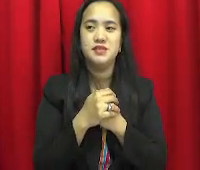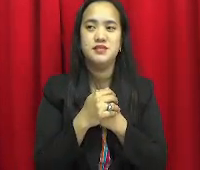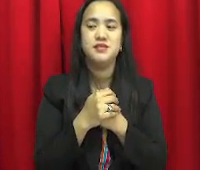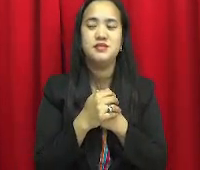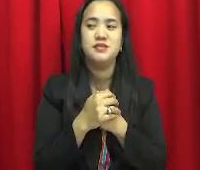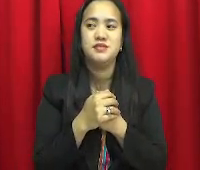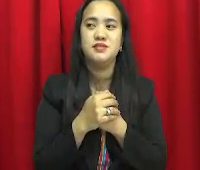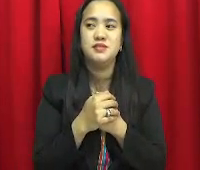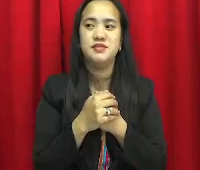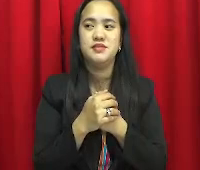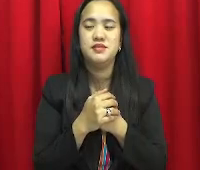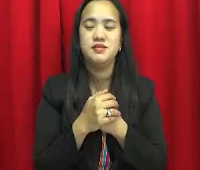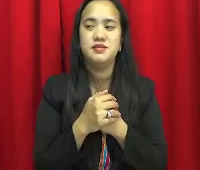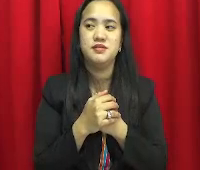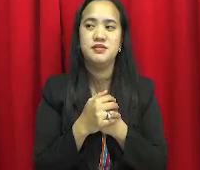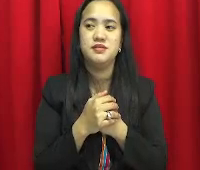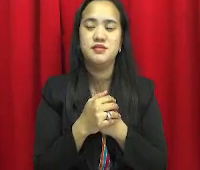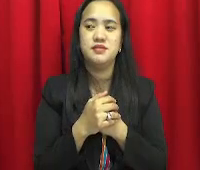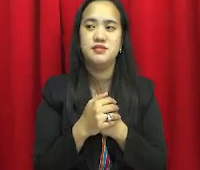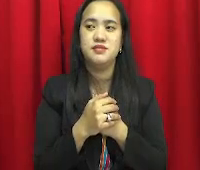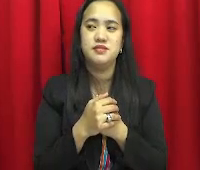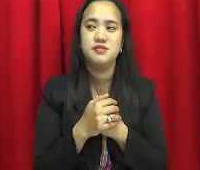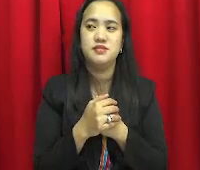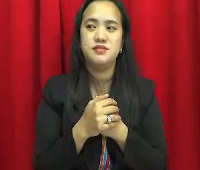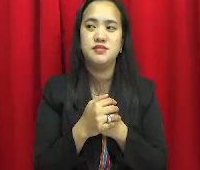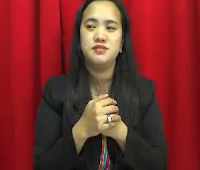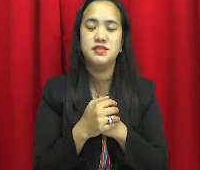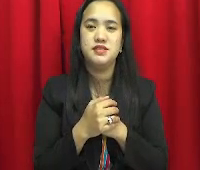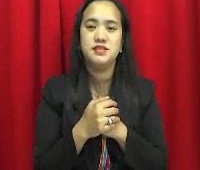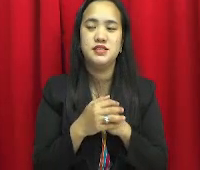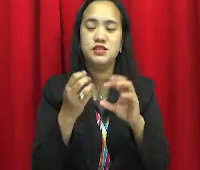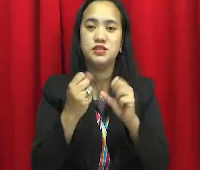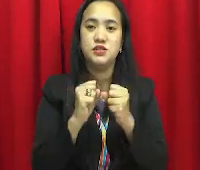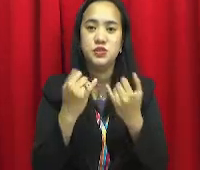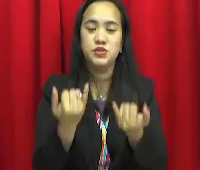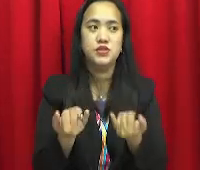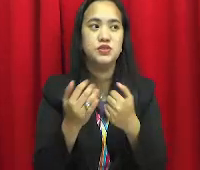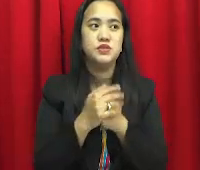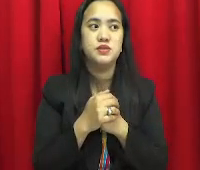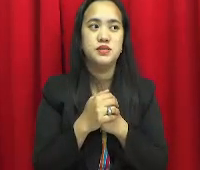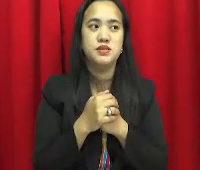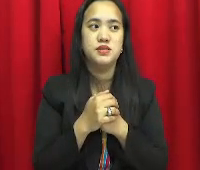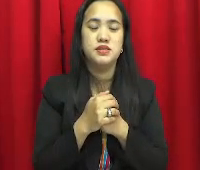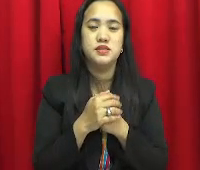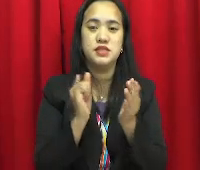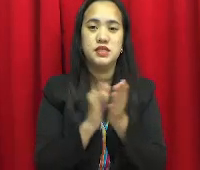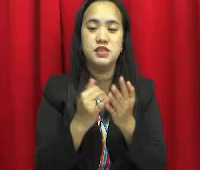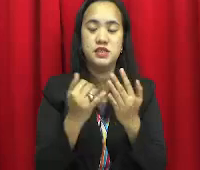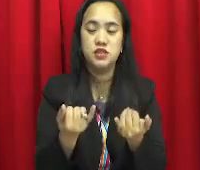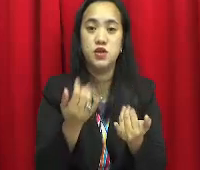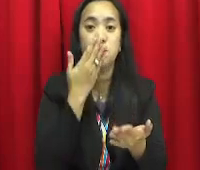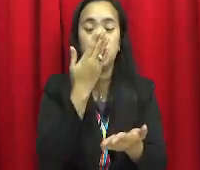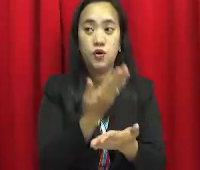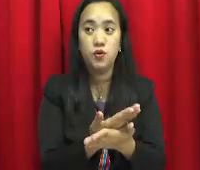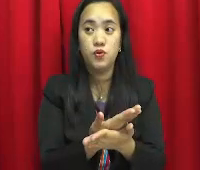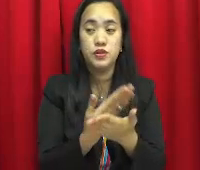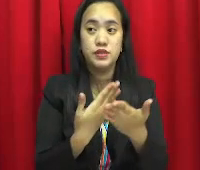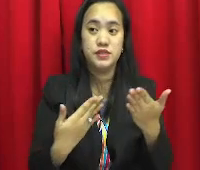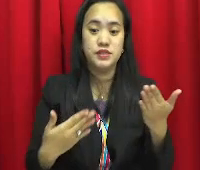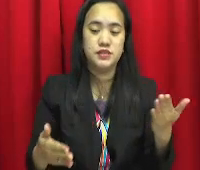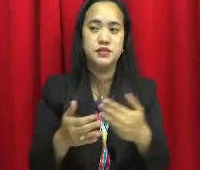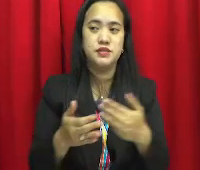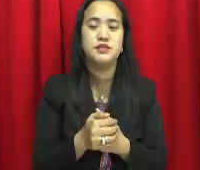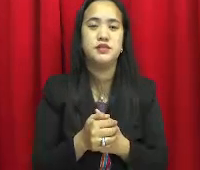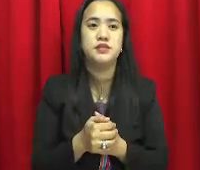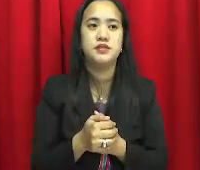ako sumuko sa kanya. Yeah. Oo, inano ko yeah, na talaga. Yeah. Oo. Ayun ang kagandahan, ano. Hindi mo na ako pinilit. Sumunod agad yan.